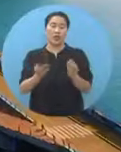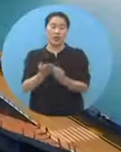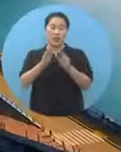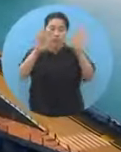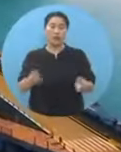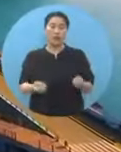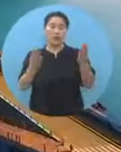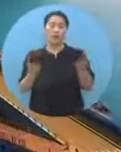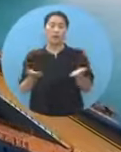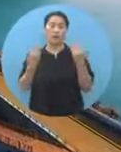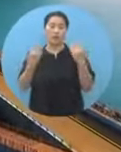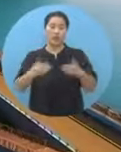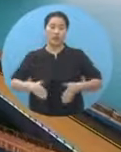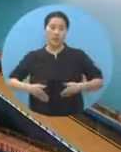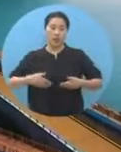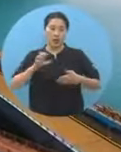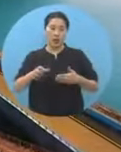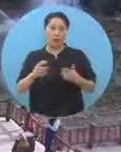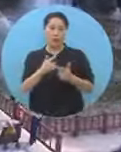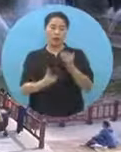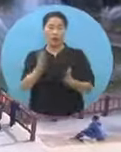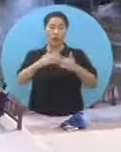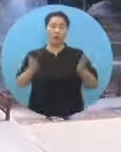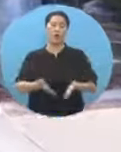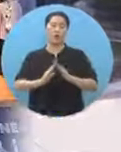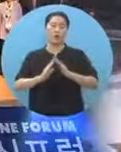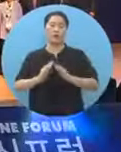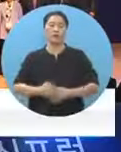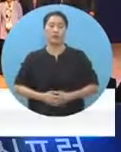유치, 국립 난대수목원 조성 등의 사업이 펼쳐집니다.